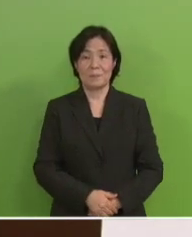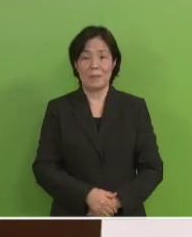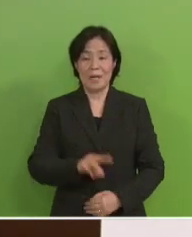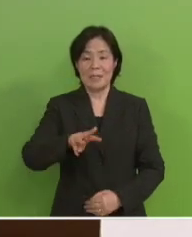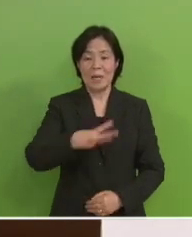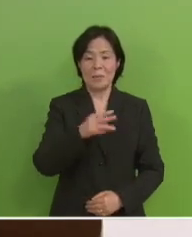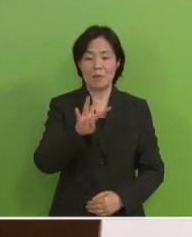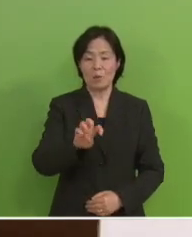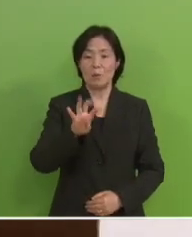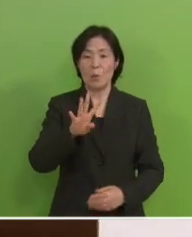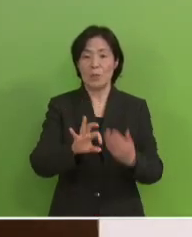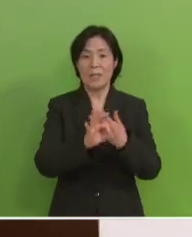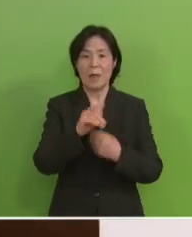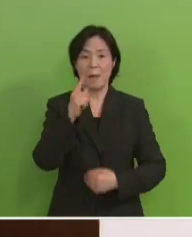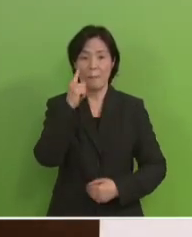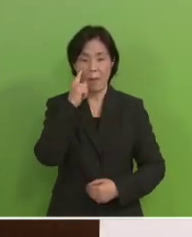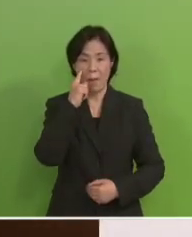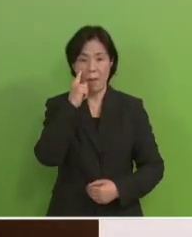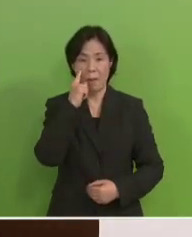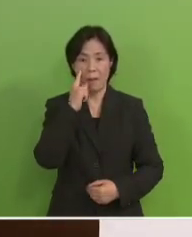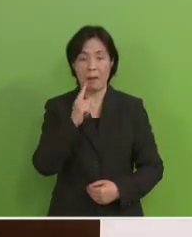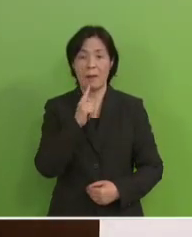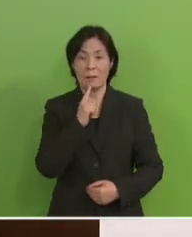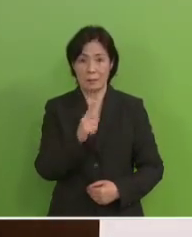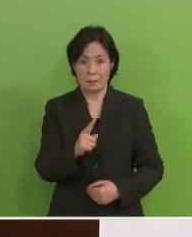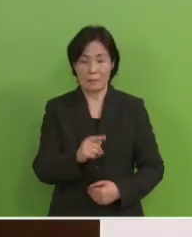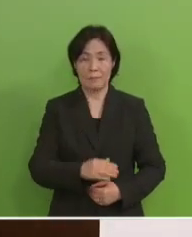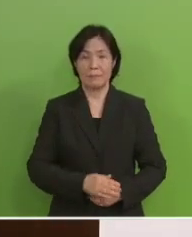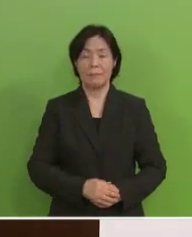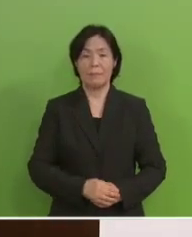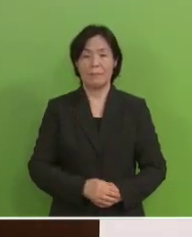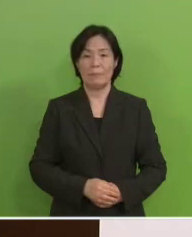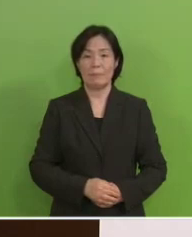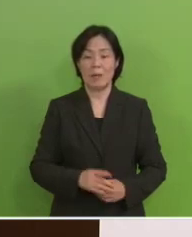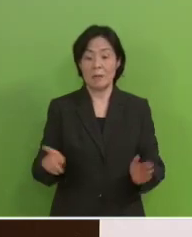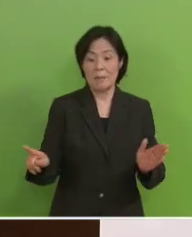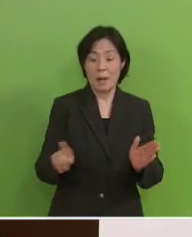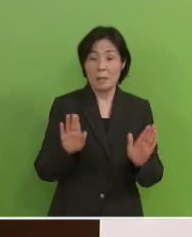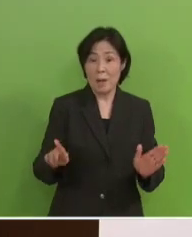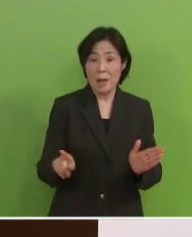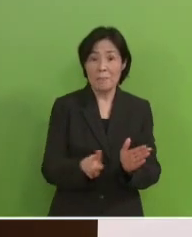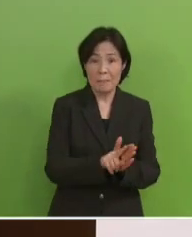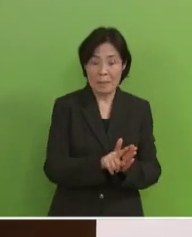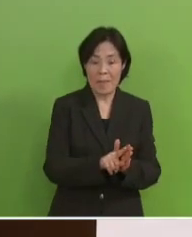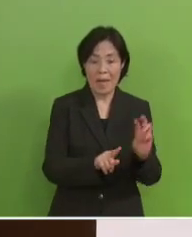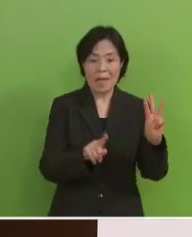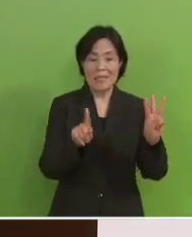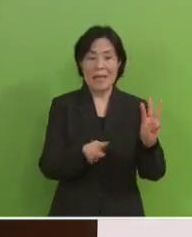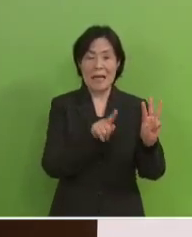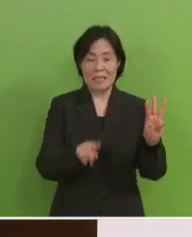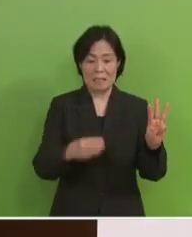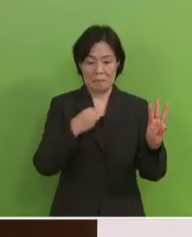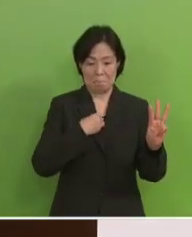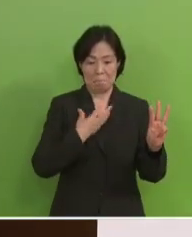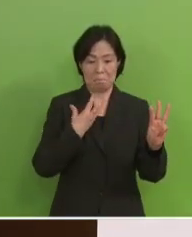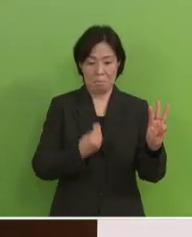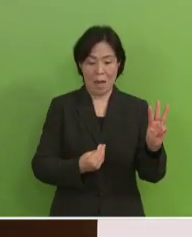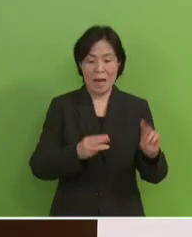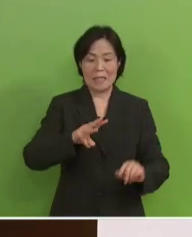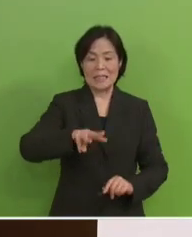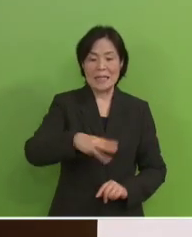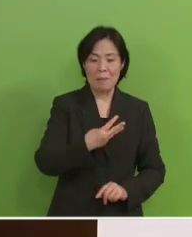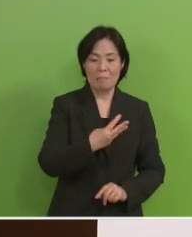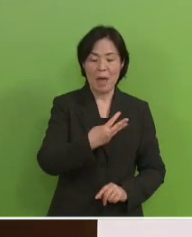344二例目でございますがこれまで3名が陽性であった